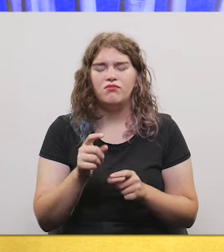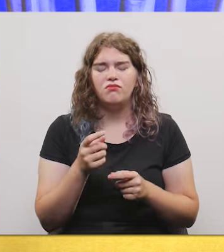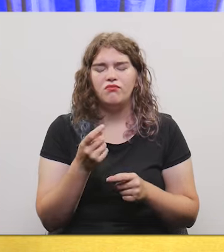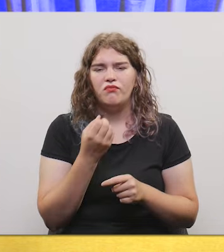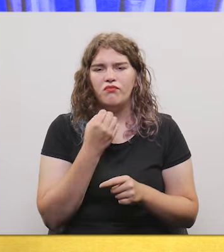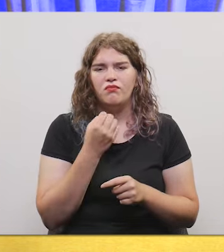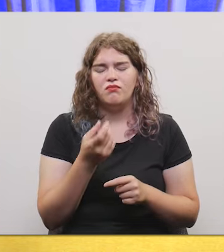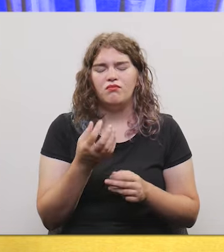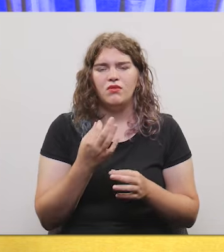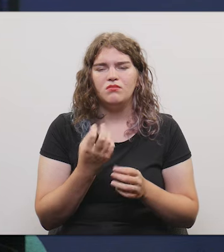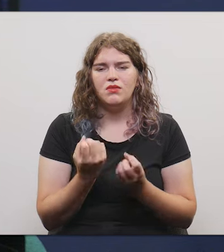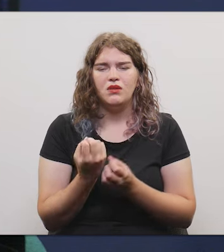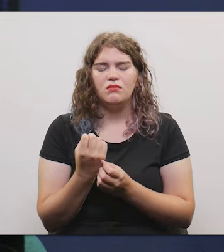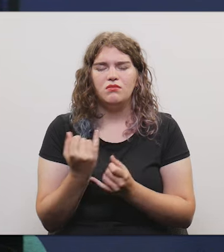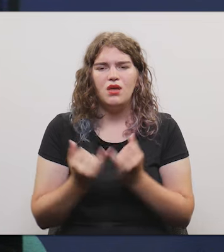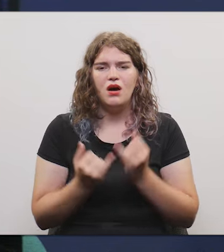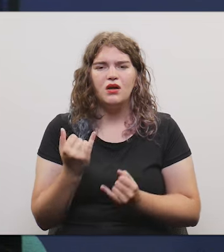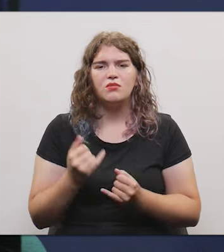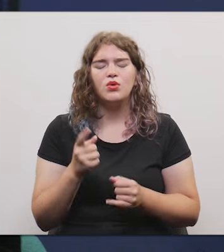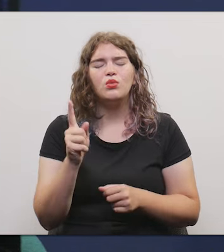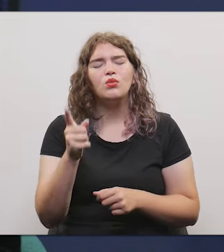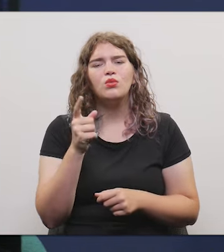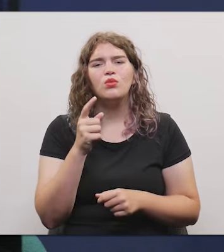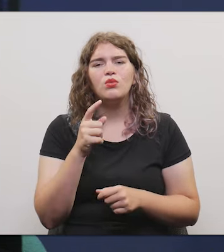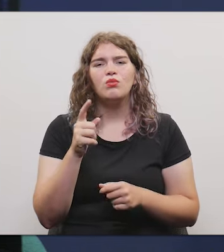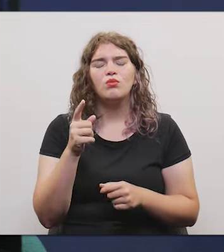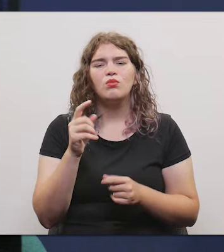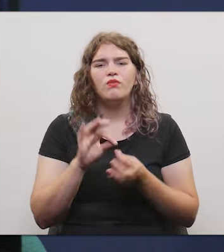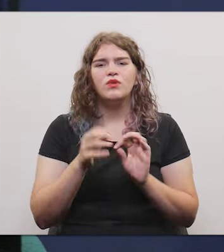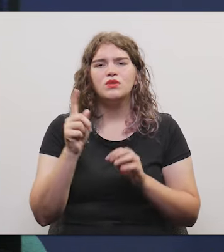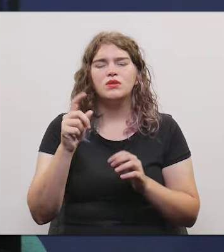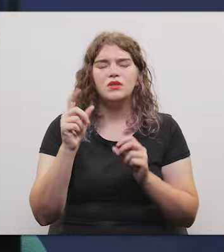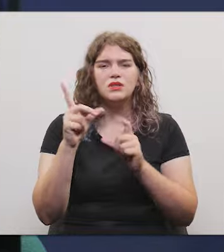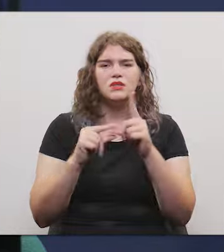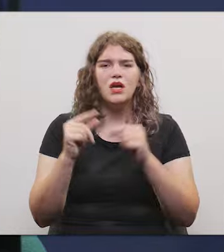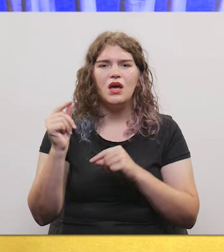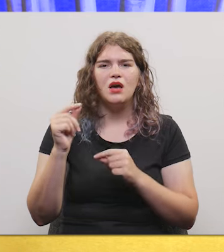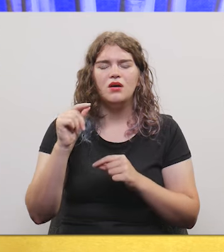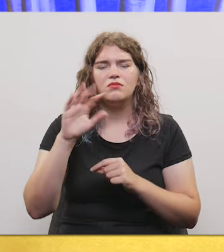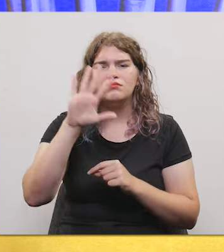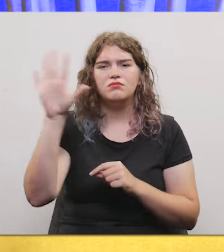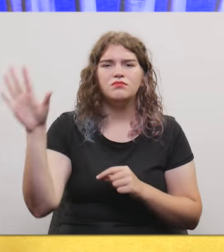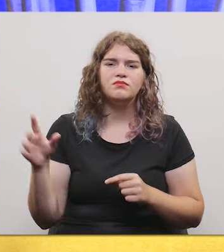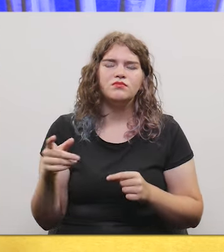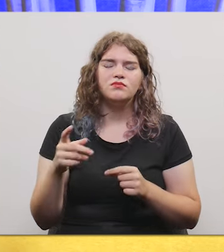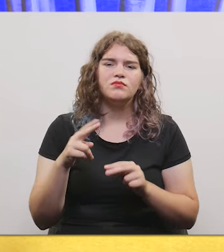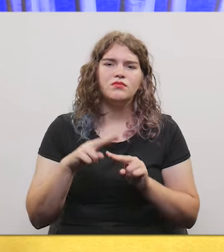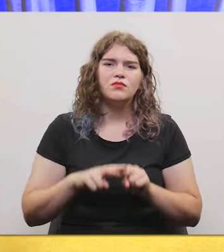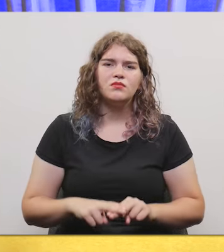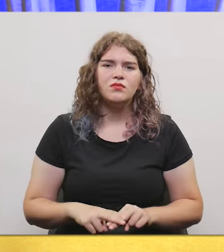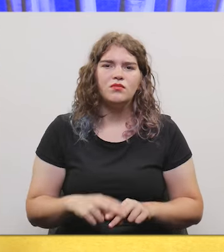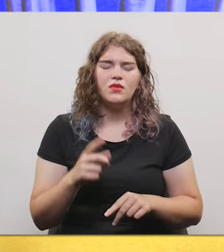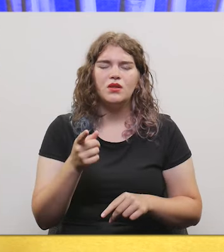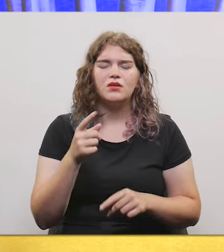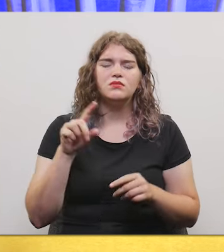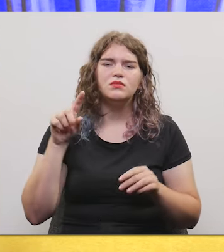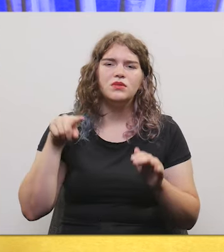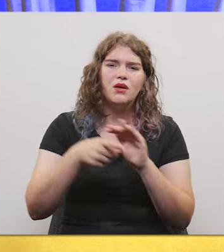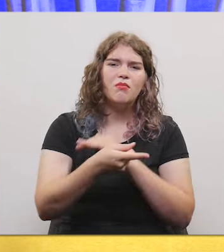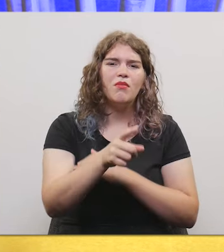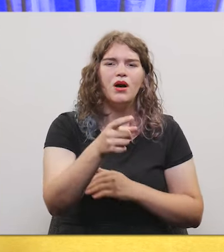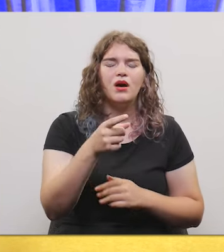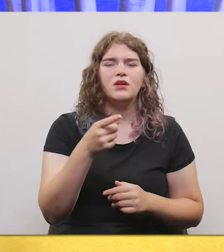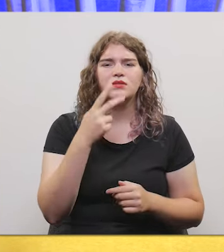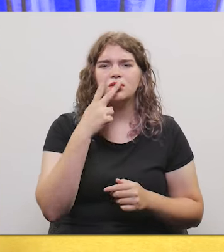ca pioiască. Cuvântul tău e stea pe mări, pe rătăciți îndreaptă, și